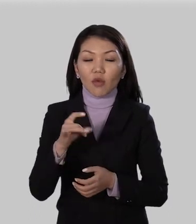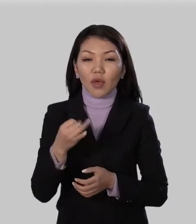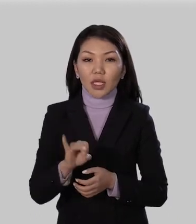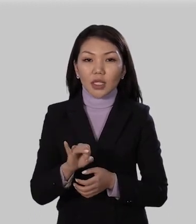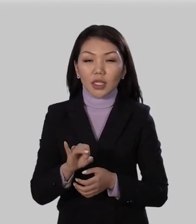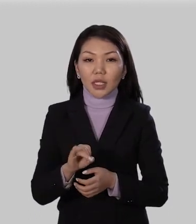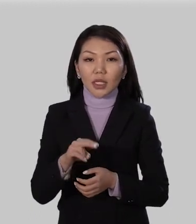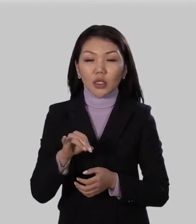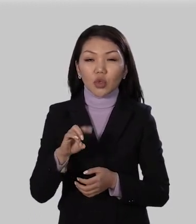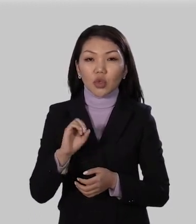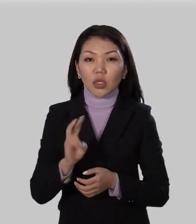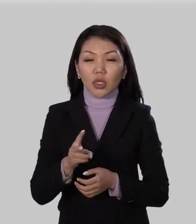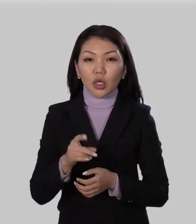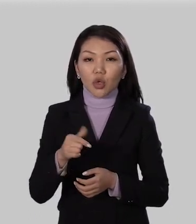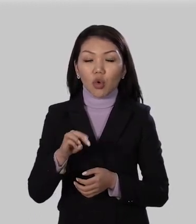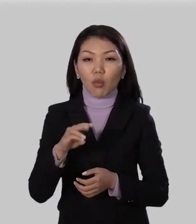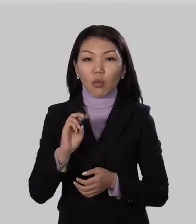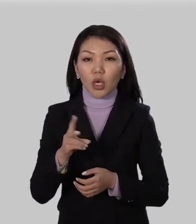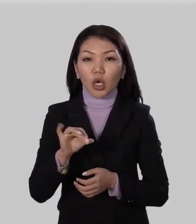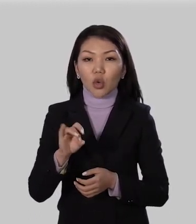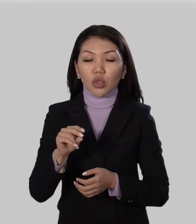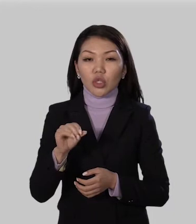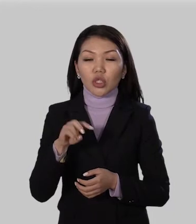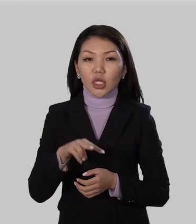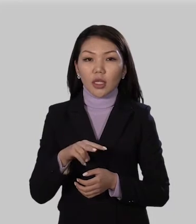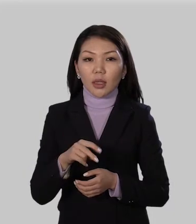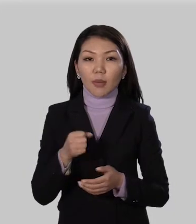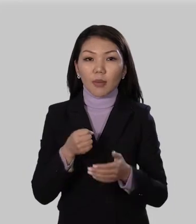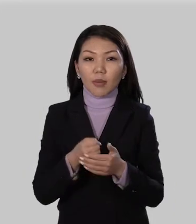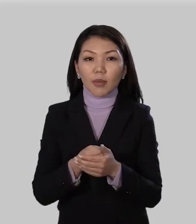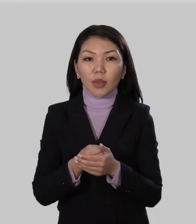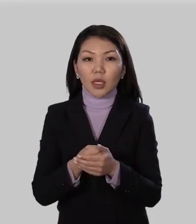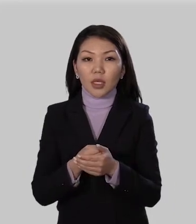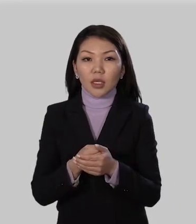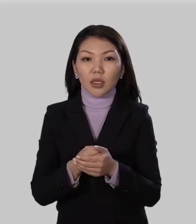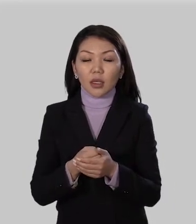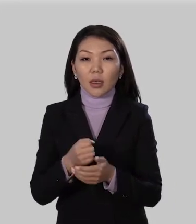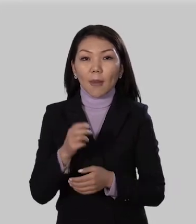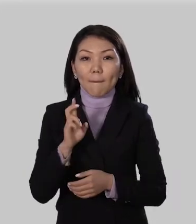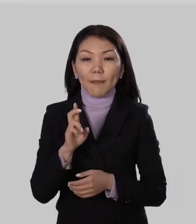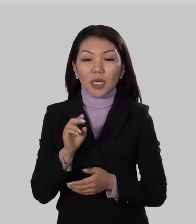Избалованный котенок громко урчал. Перед звонким «б» пишем «з».